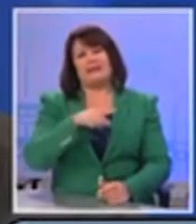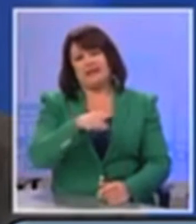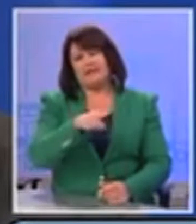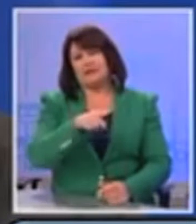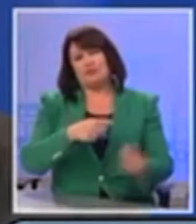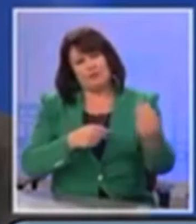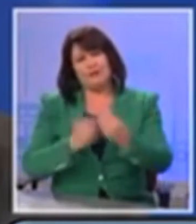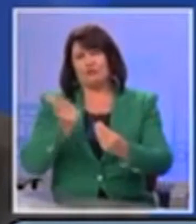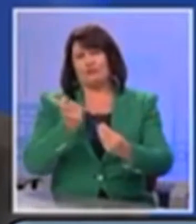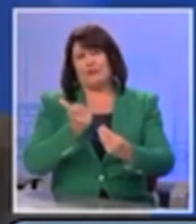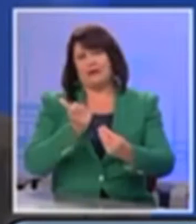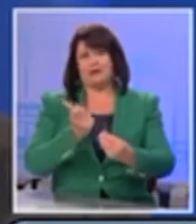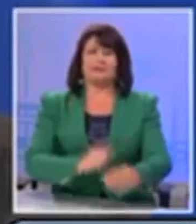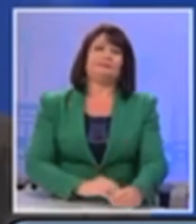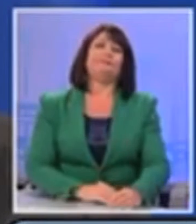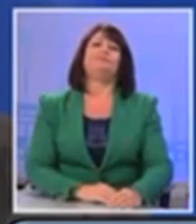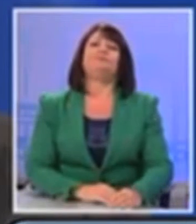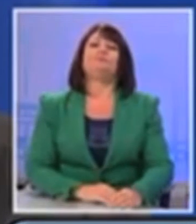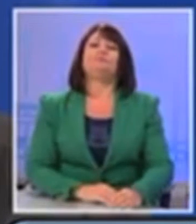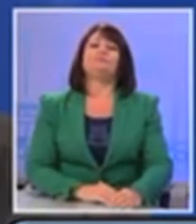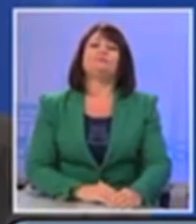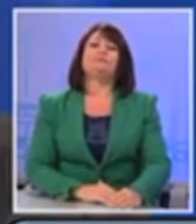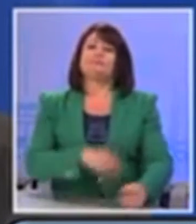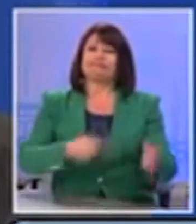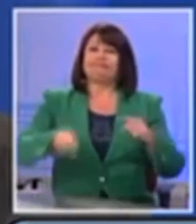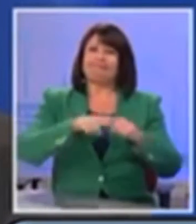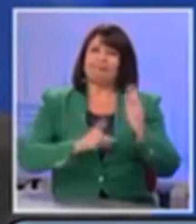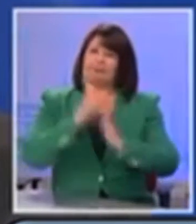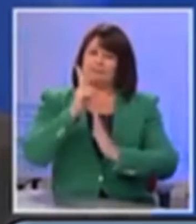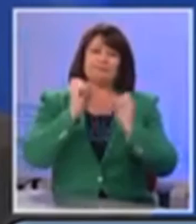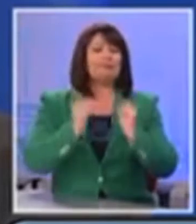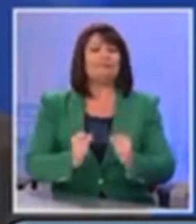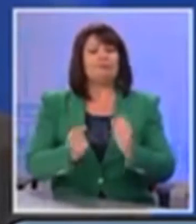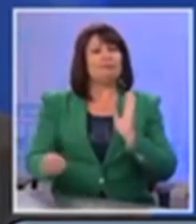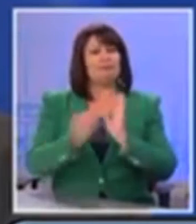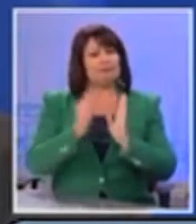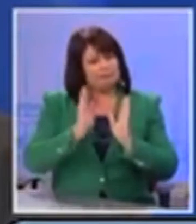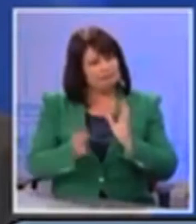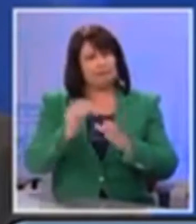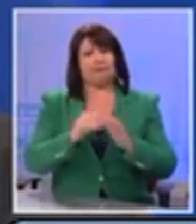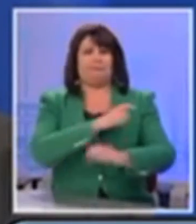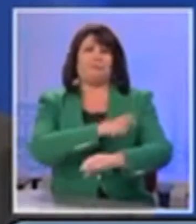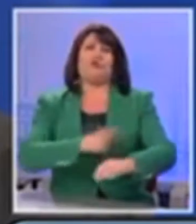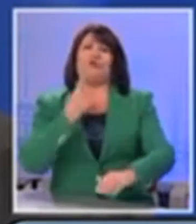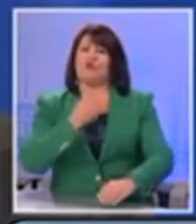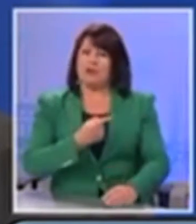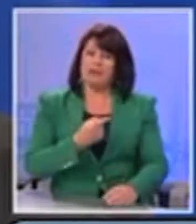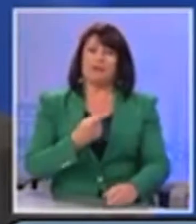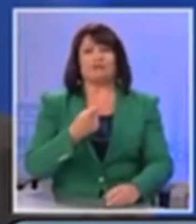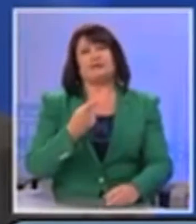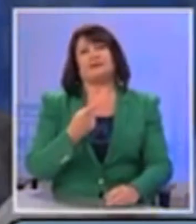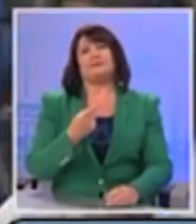pourrait figurer au niveau des Nations Unies consisterait à dire qu'il est